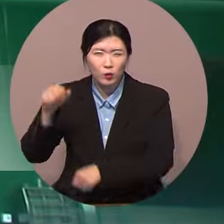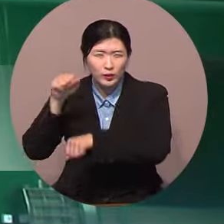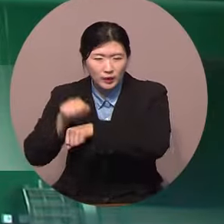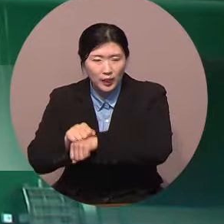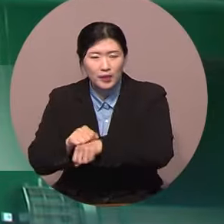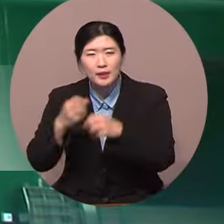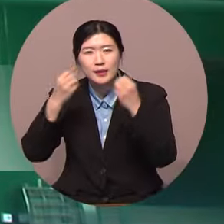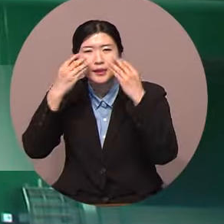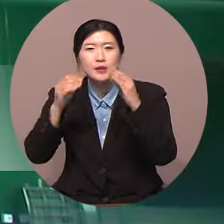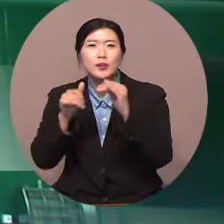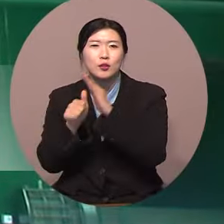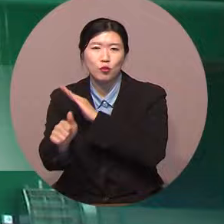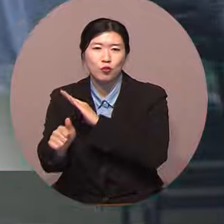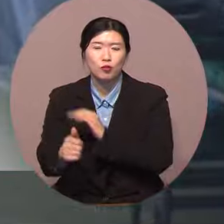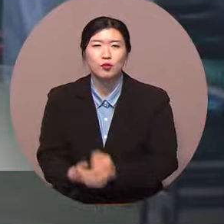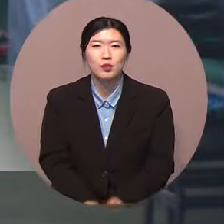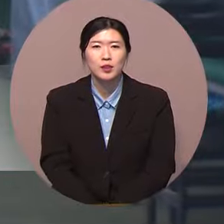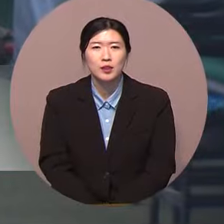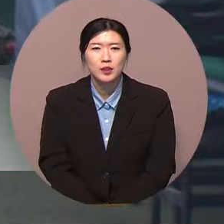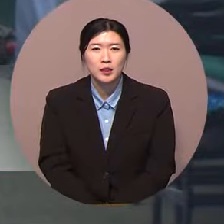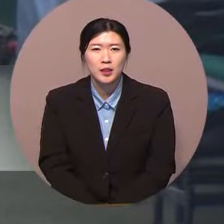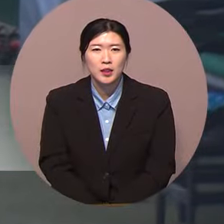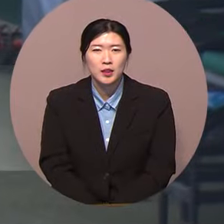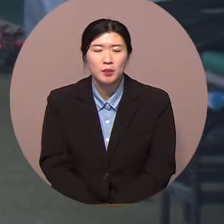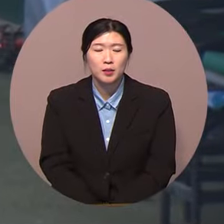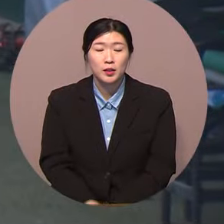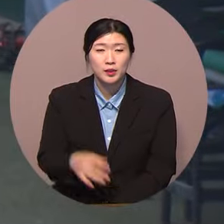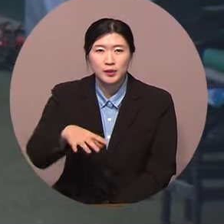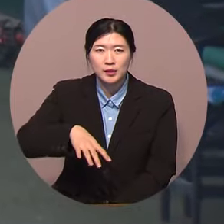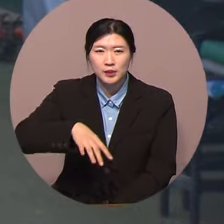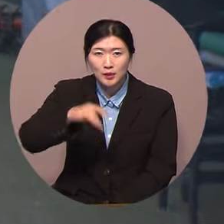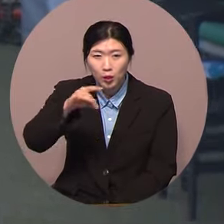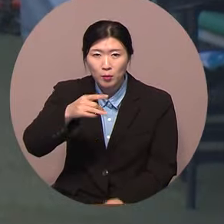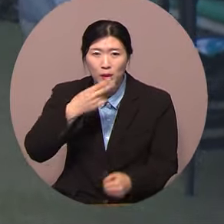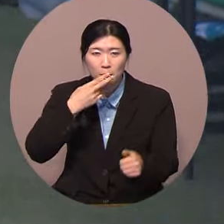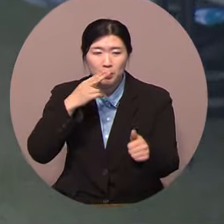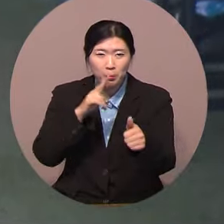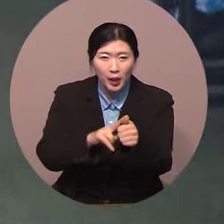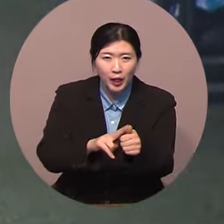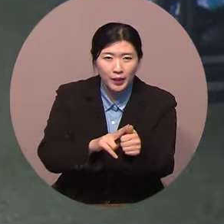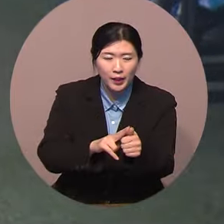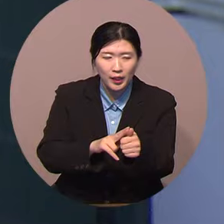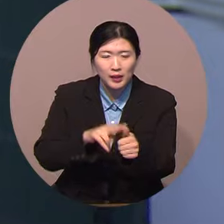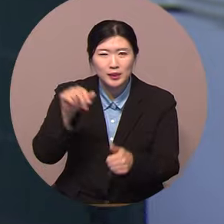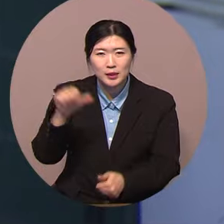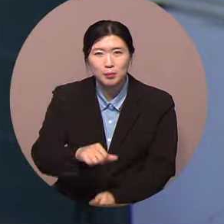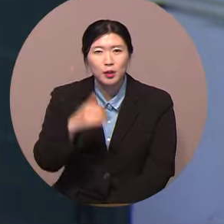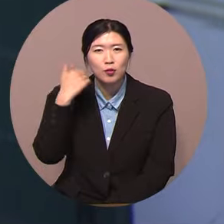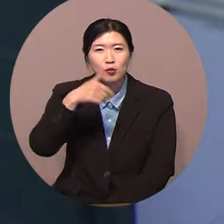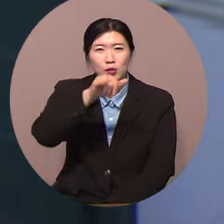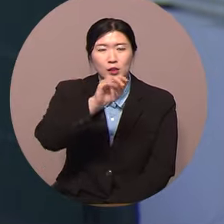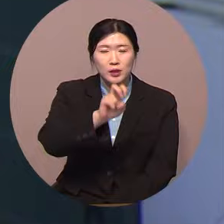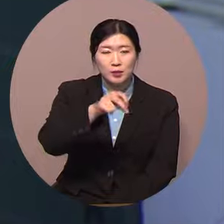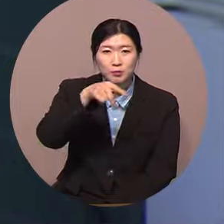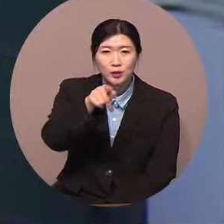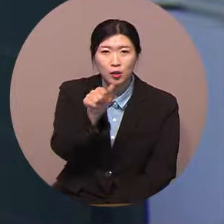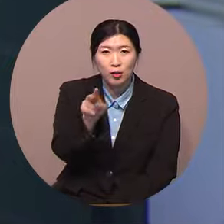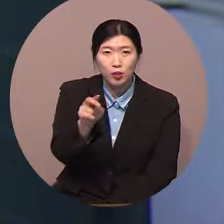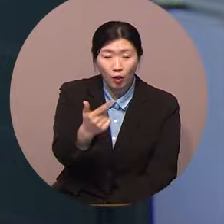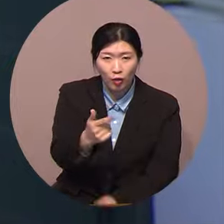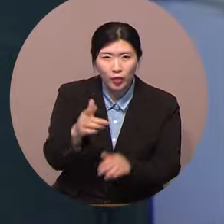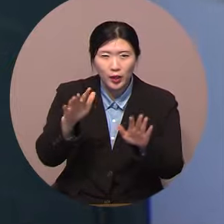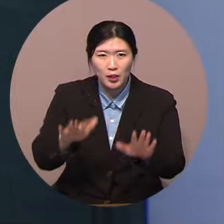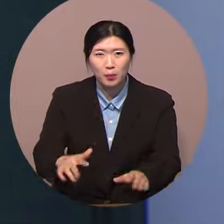얼굴입니다. 데뷔 첫해 이렇다 할 모습을 보여주지 못했던 투수 김서현도 선배 문동주처럼 2년